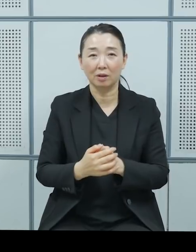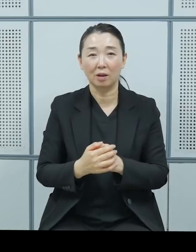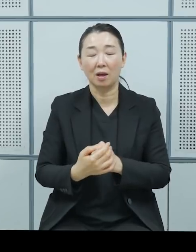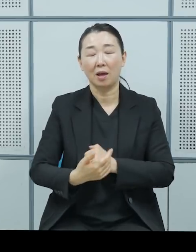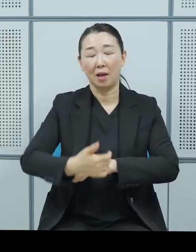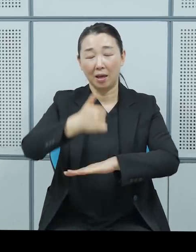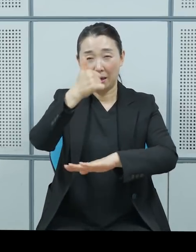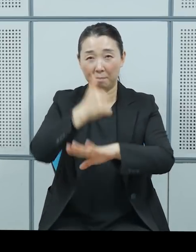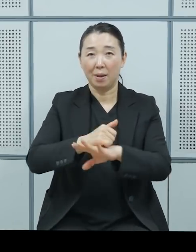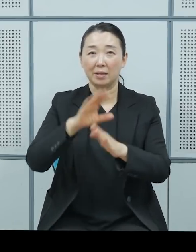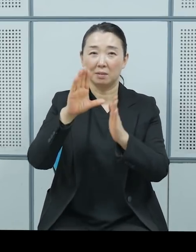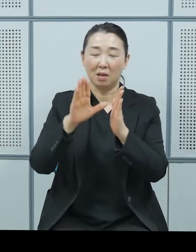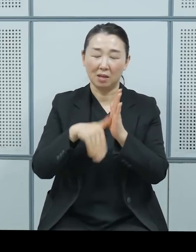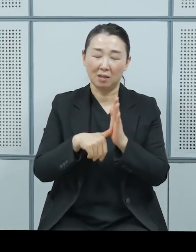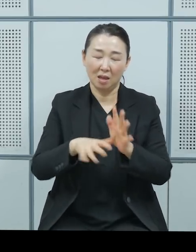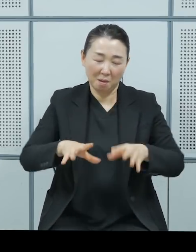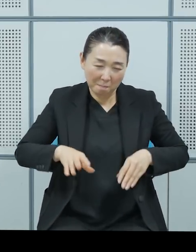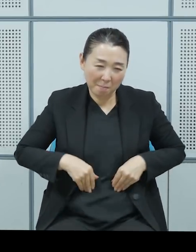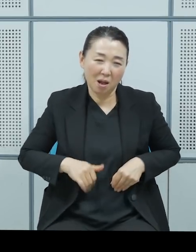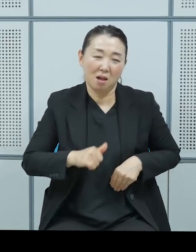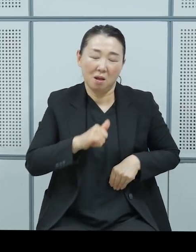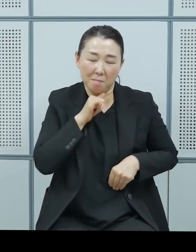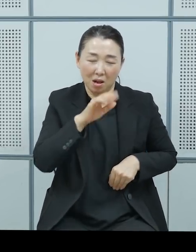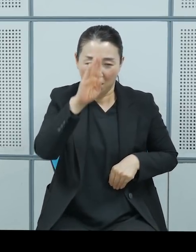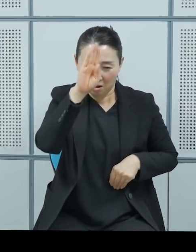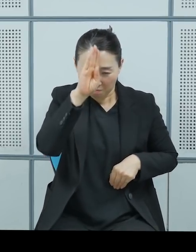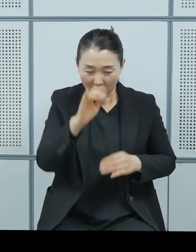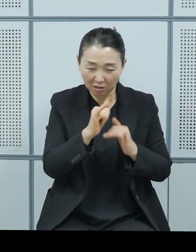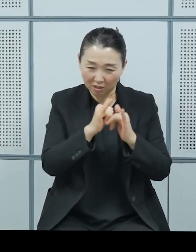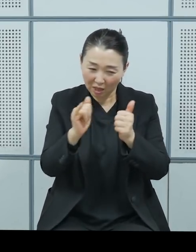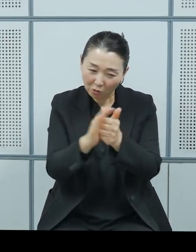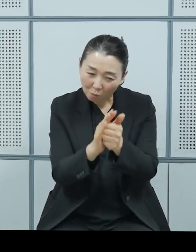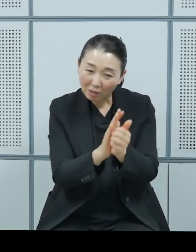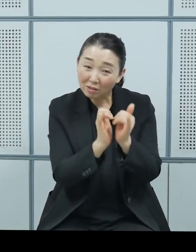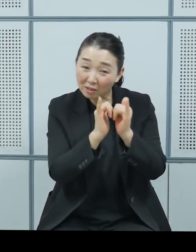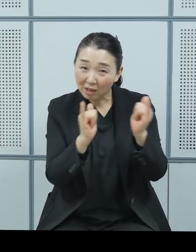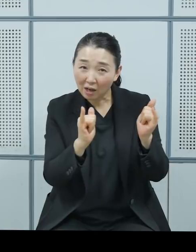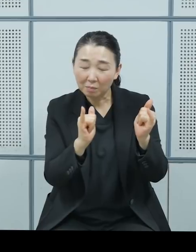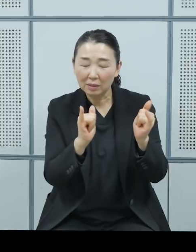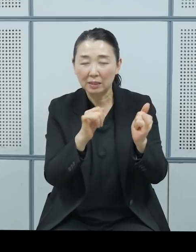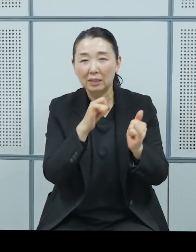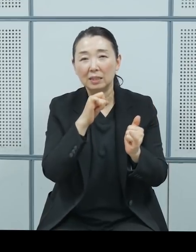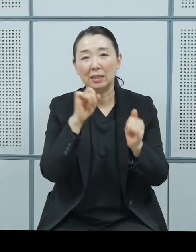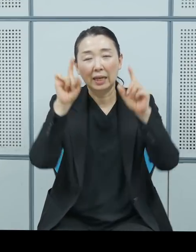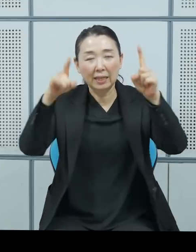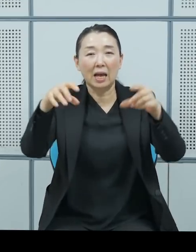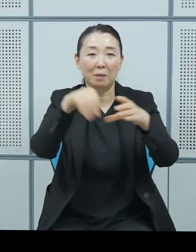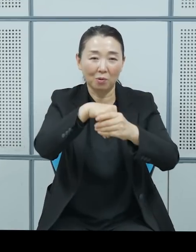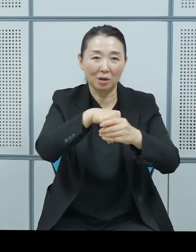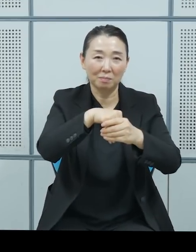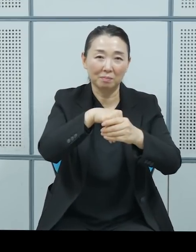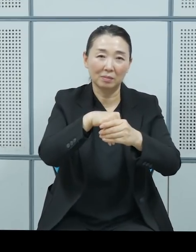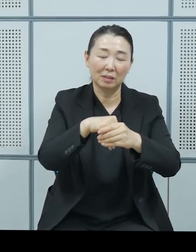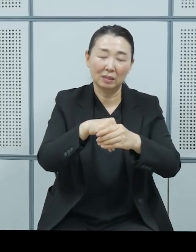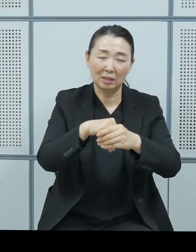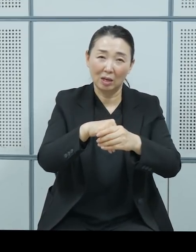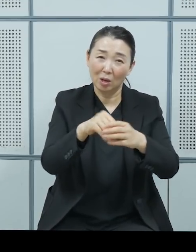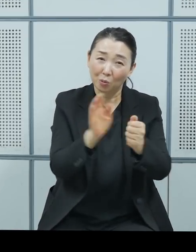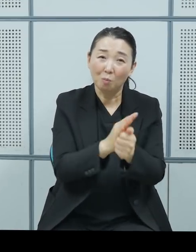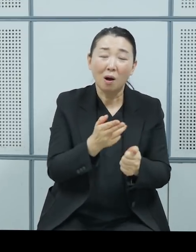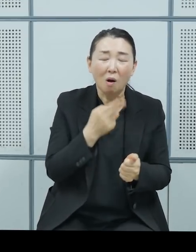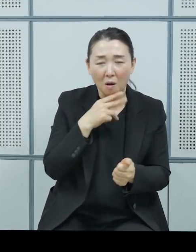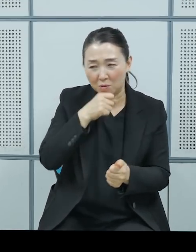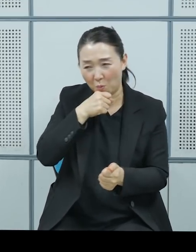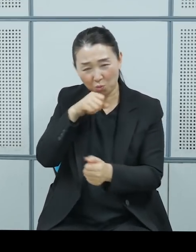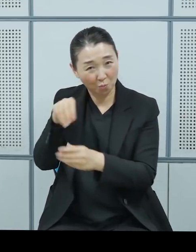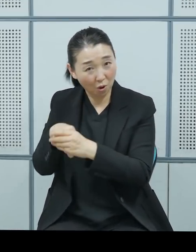종말의 날에 헐벗고 굶주리고 가난하고 병든 자를 돌봐준 사람들은 양에 속하고 아닌 사람들은